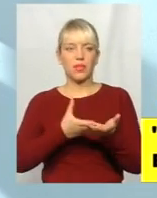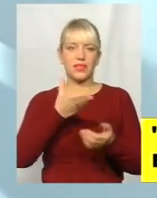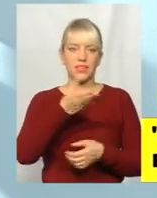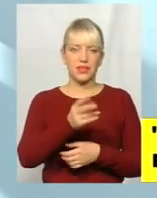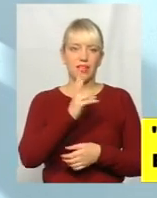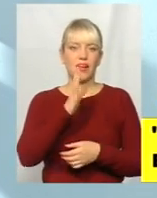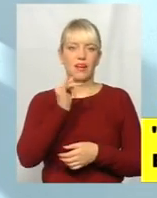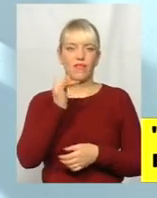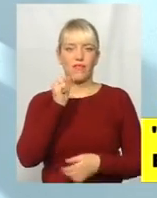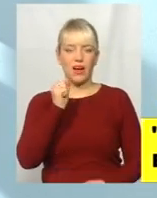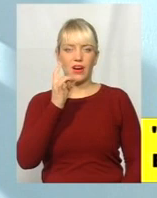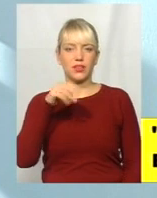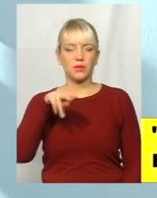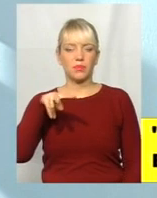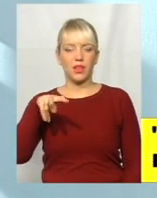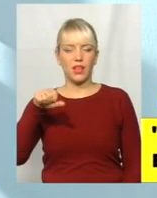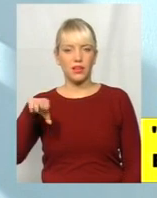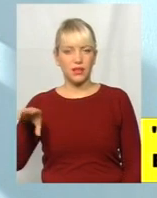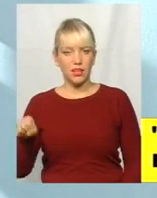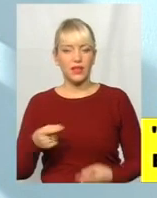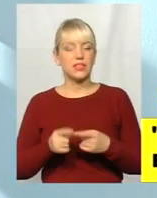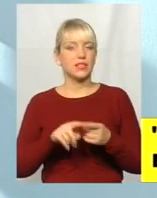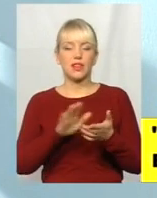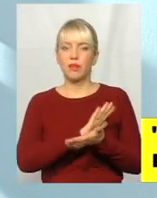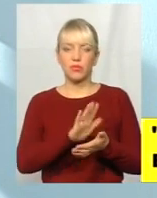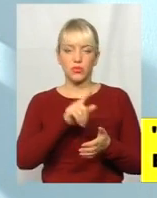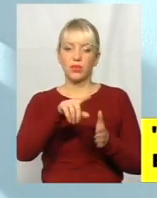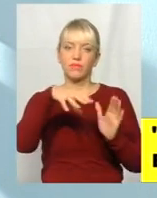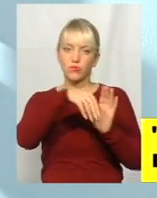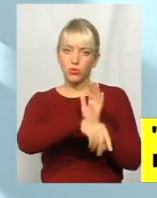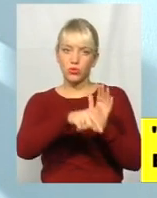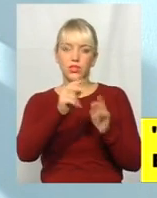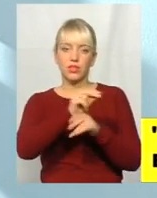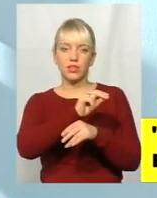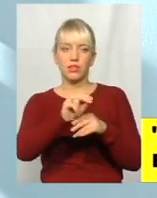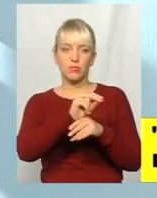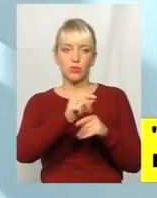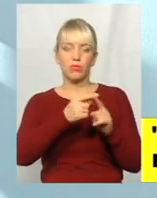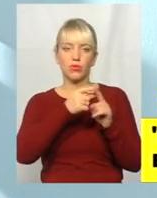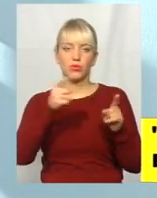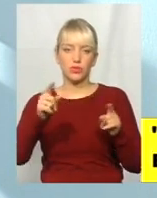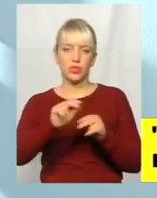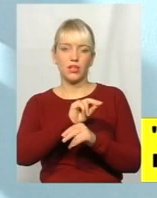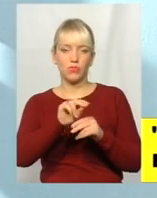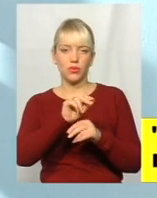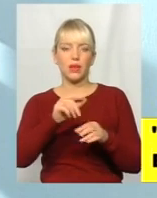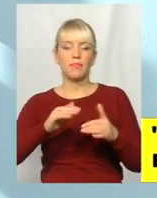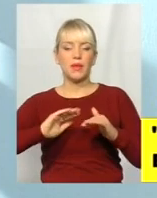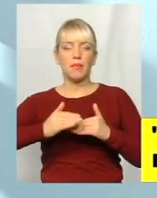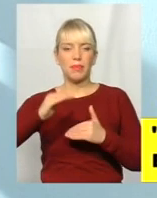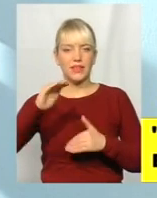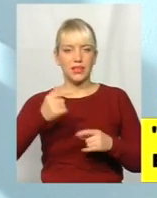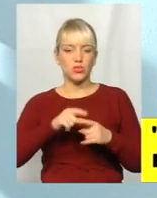безкоштовно. В структурі тарифу на послуги є послуга з поточного ремонту під'їзду. Мешканці її